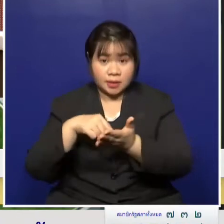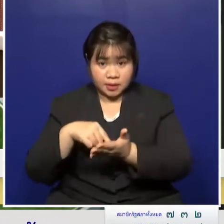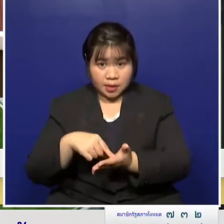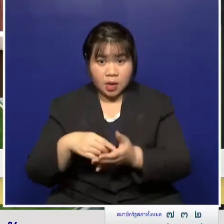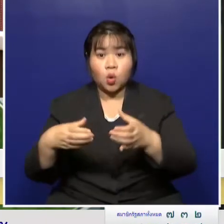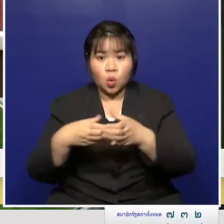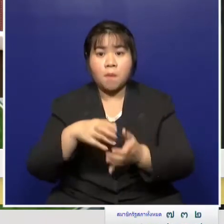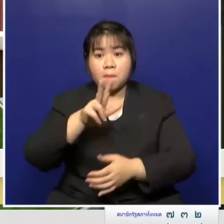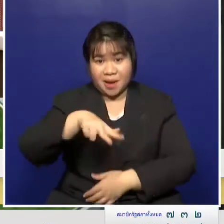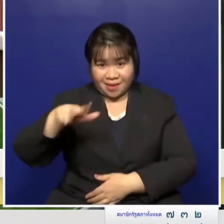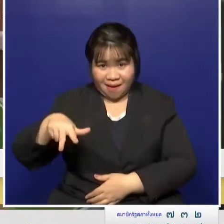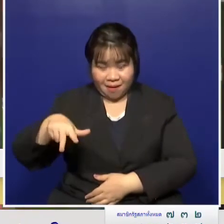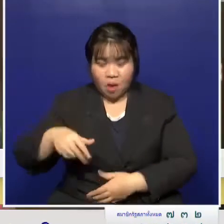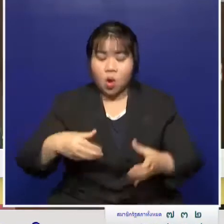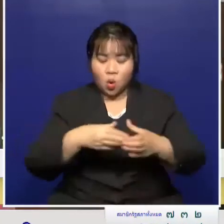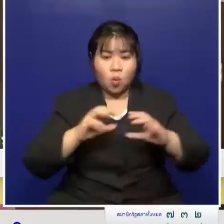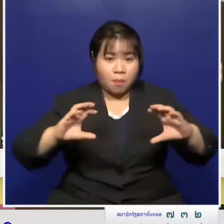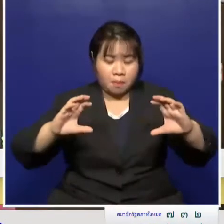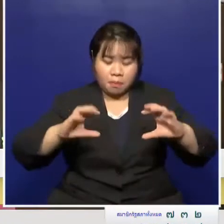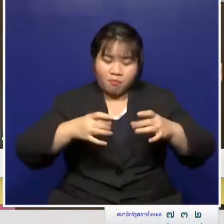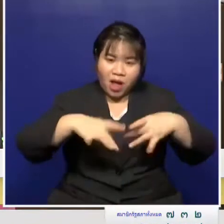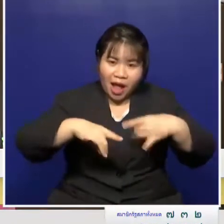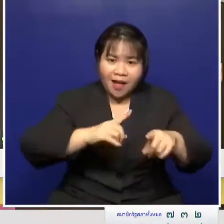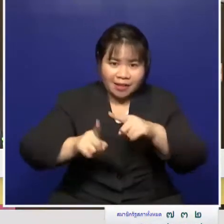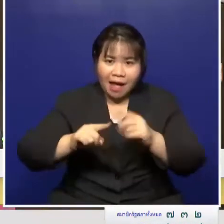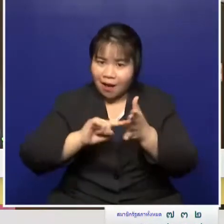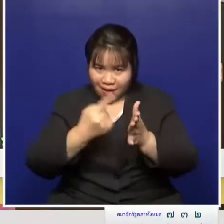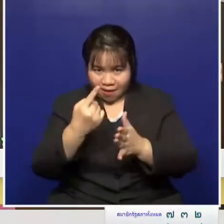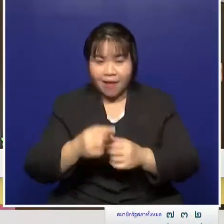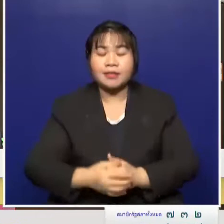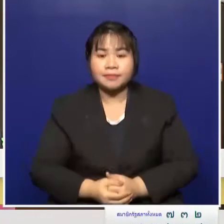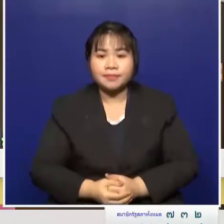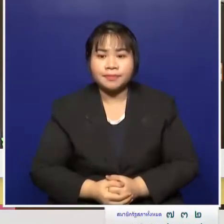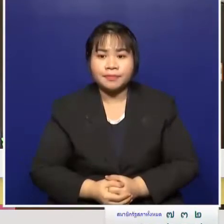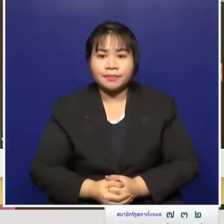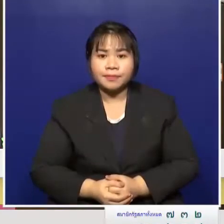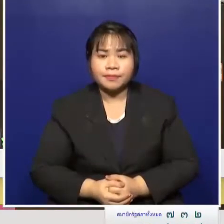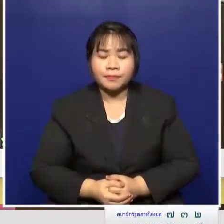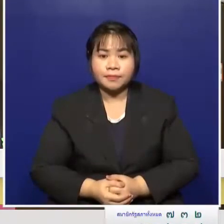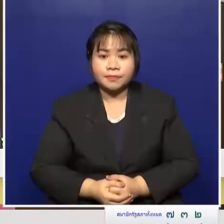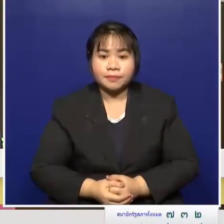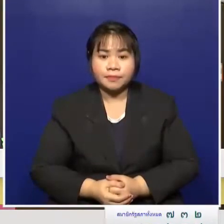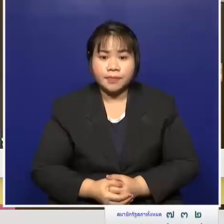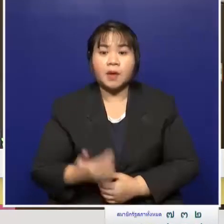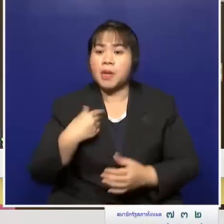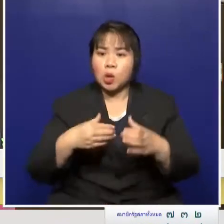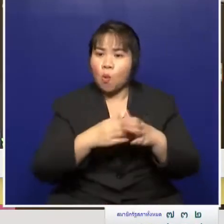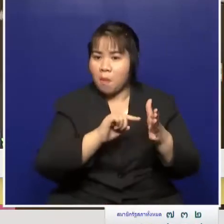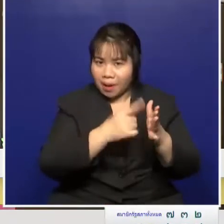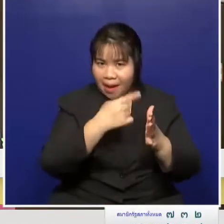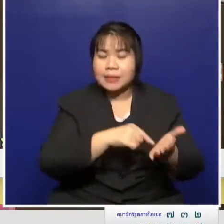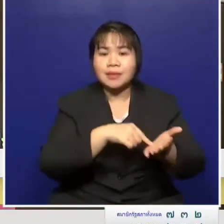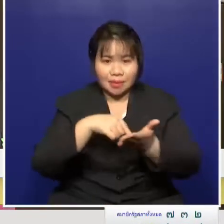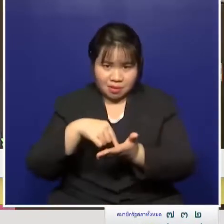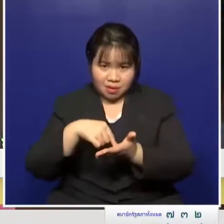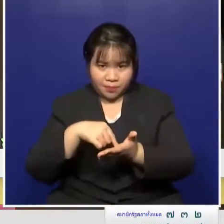รคเพื่อไทยและพรรคร่วมฝ่ายค้านเป็นครั้งแรกหรือเป็นกลุ่มแรก